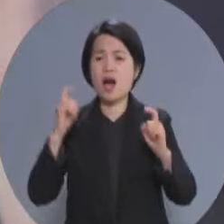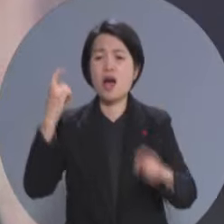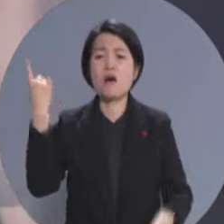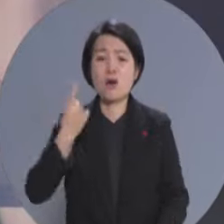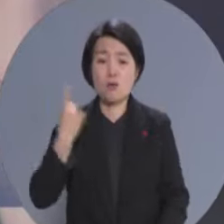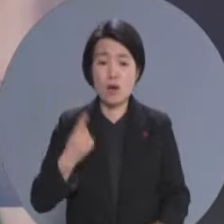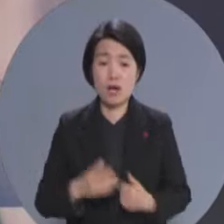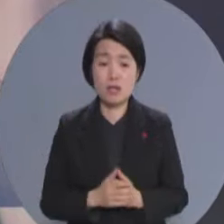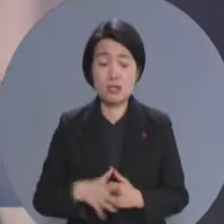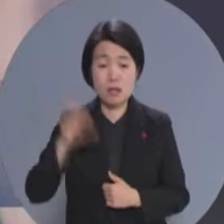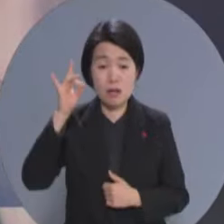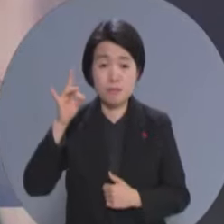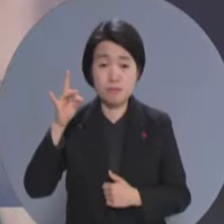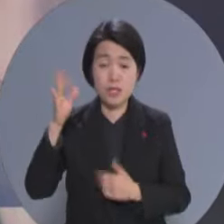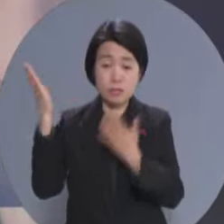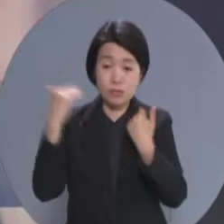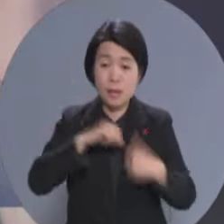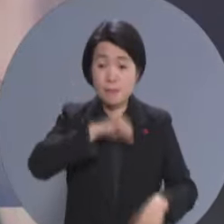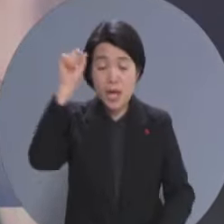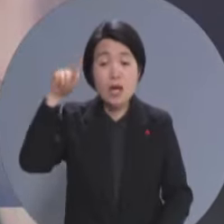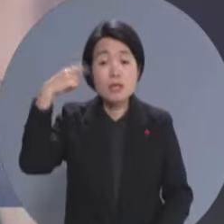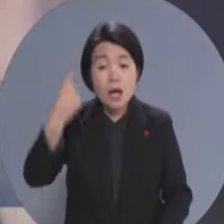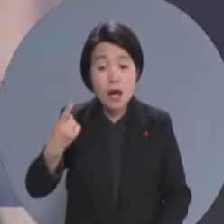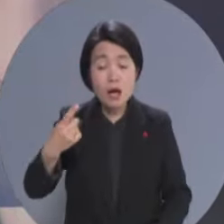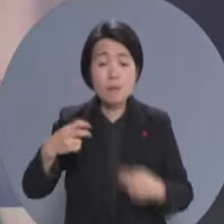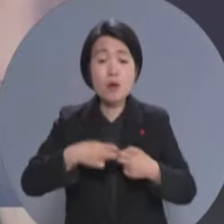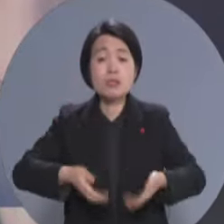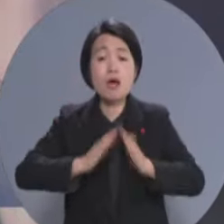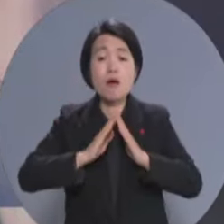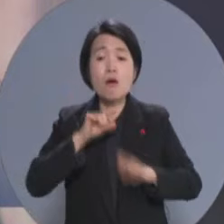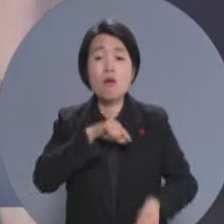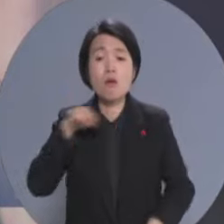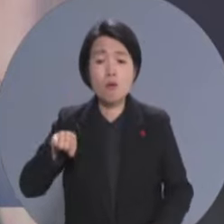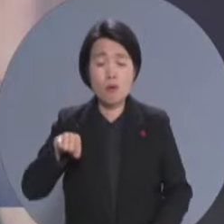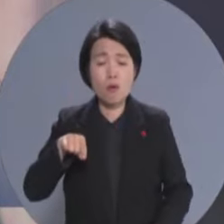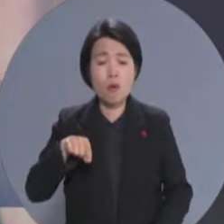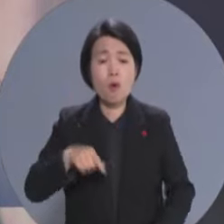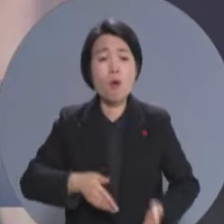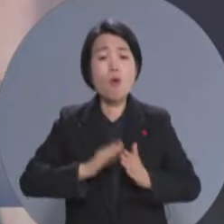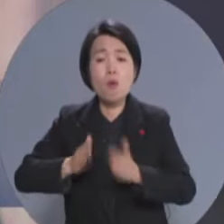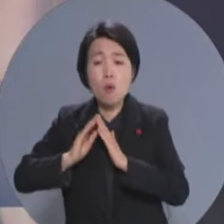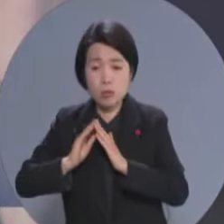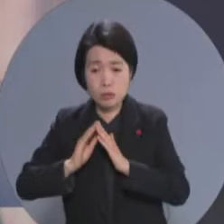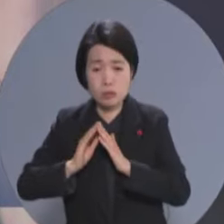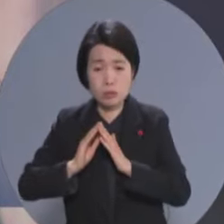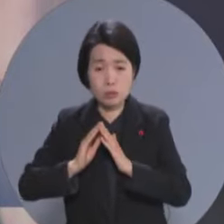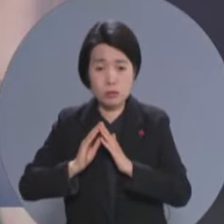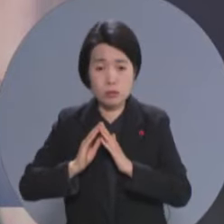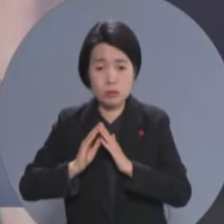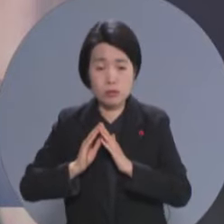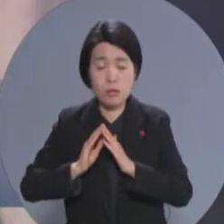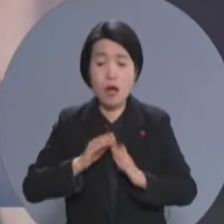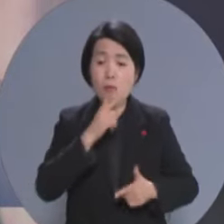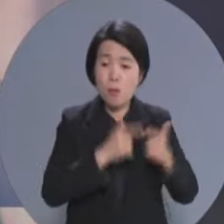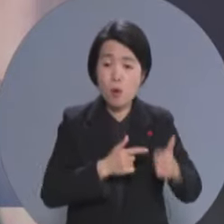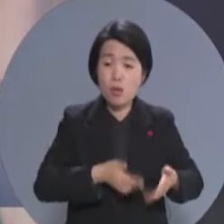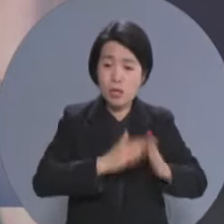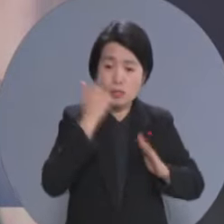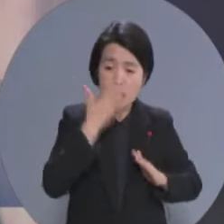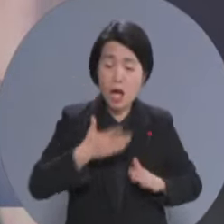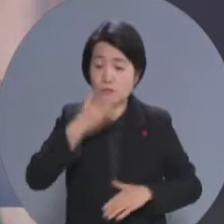유치하 가능할 수 있겠죠 그러나 그다음에 병원 문제가 또 발생할 거고 병원은 그러면 목적에 둘